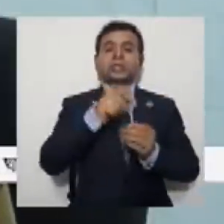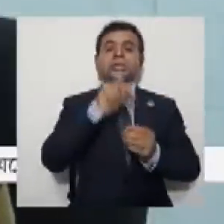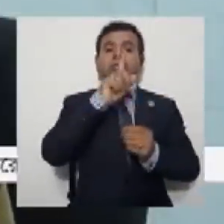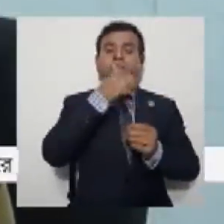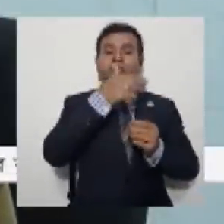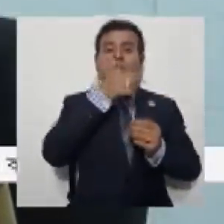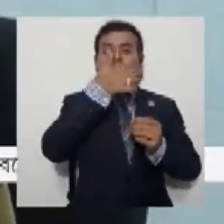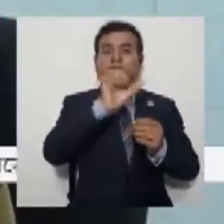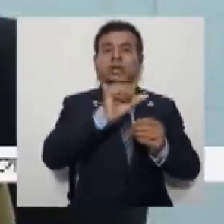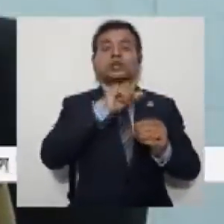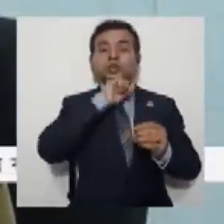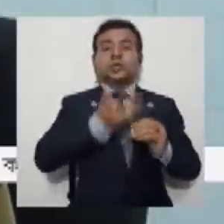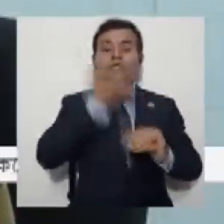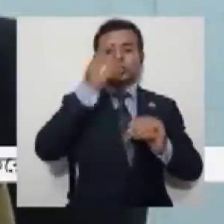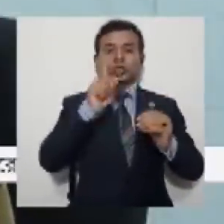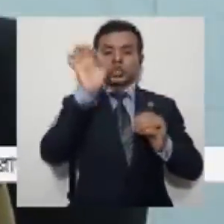51 থেকে 60 15 শতাংশ